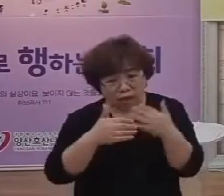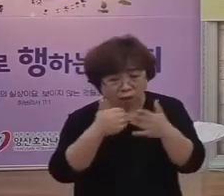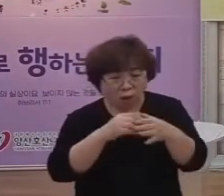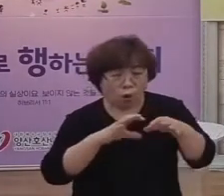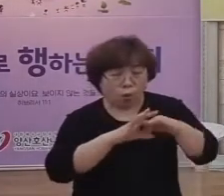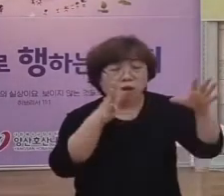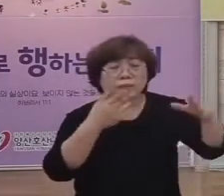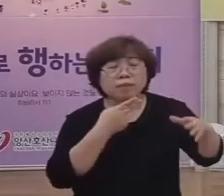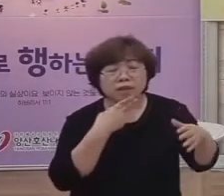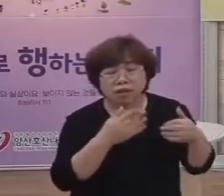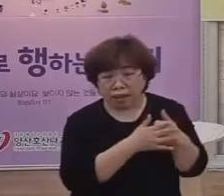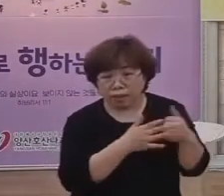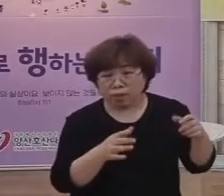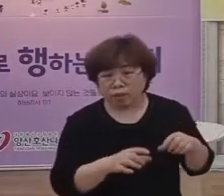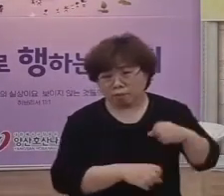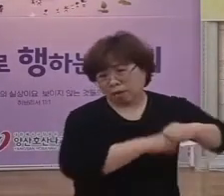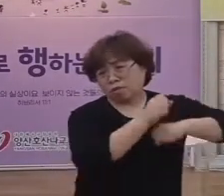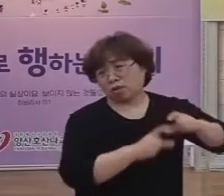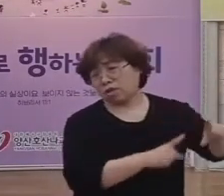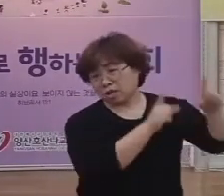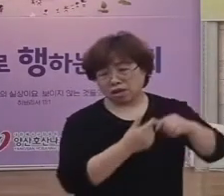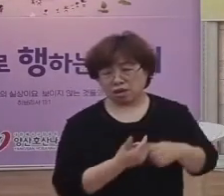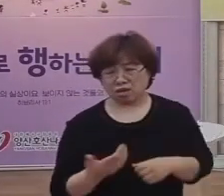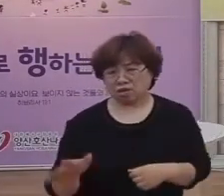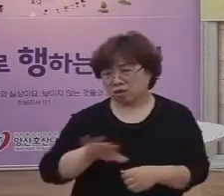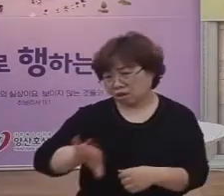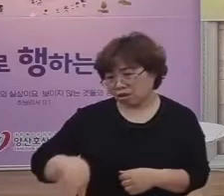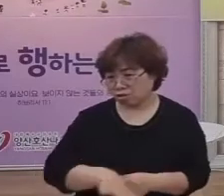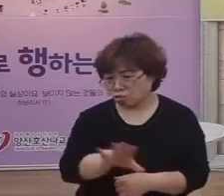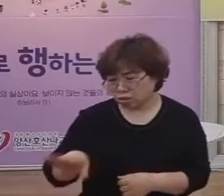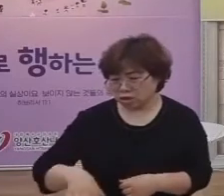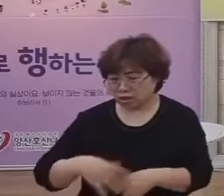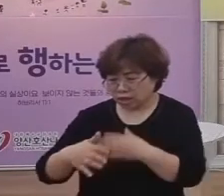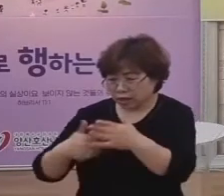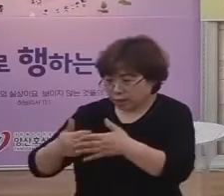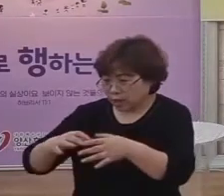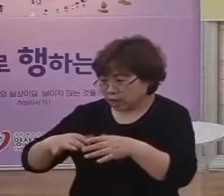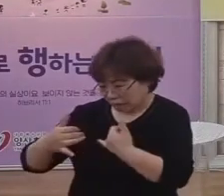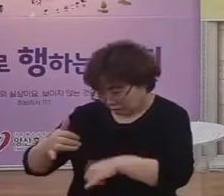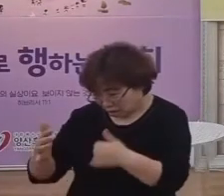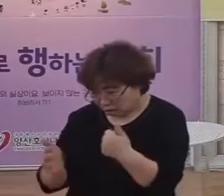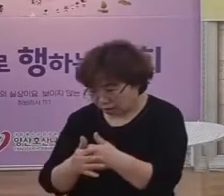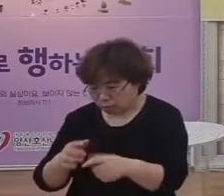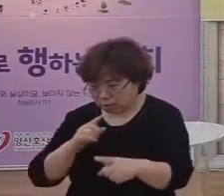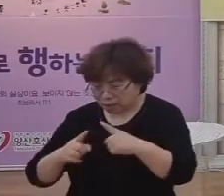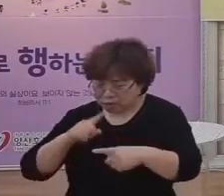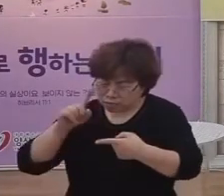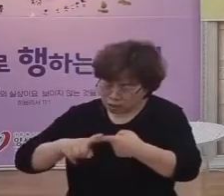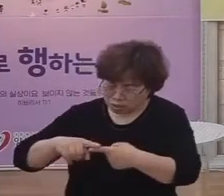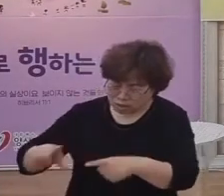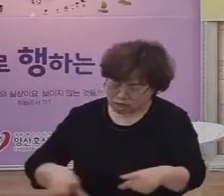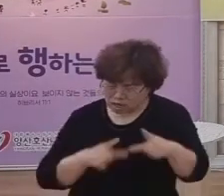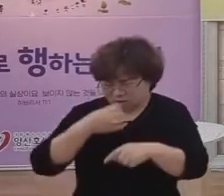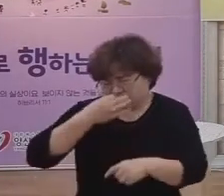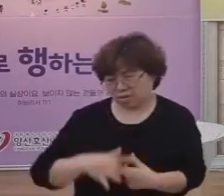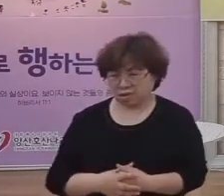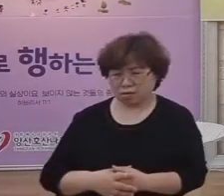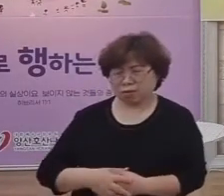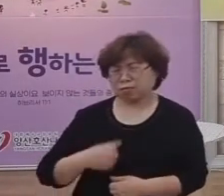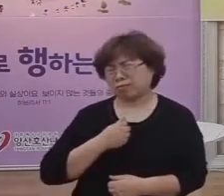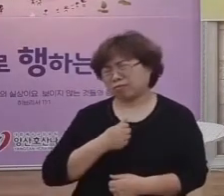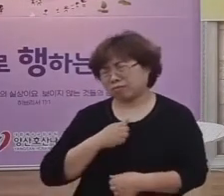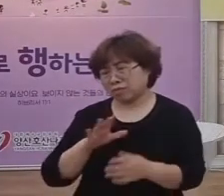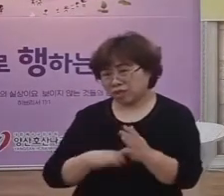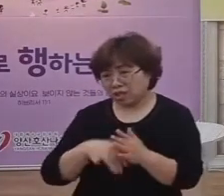와야 되고, 말씀대로 살아야 되고, 깝깝하고 죽을 것 같아요. 그래서 그냥 예배 나온 것만 해도 우리가 얼마나 잘한